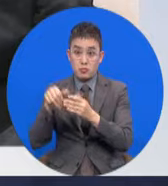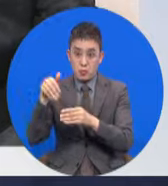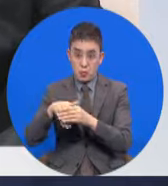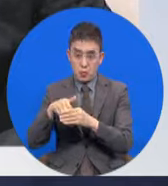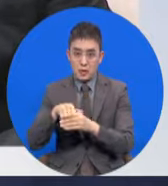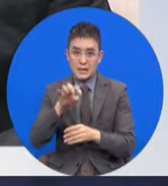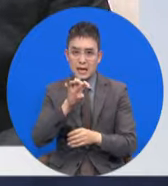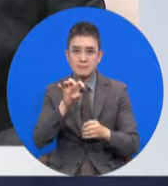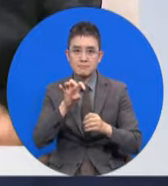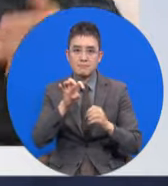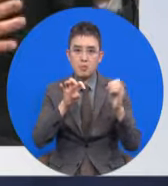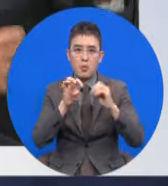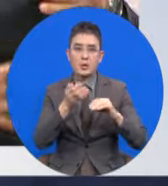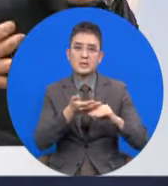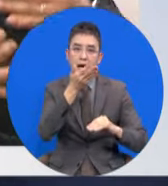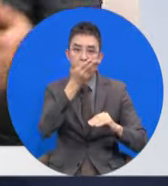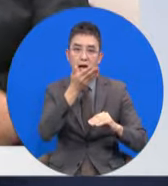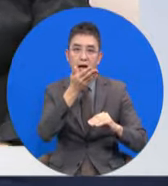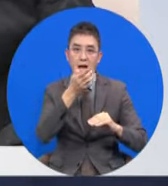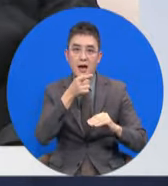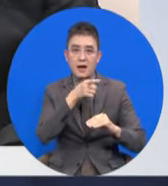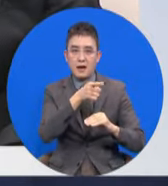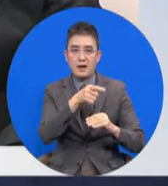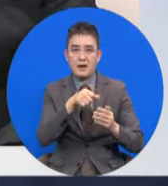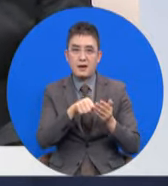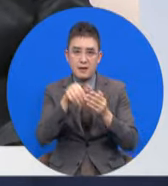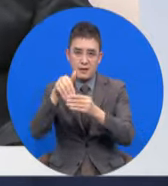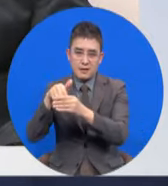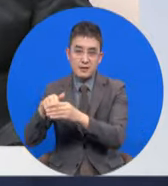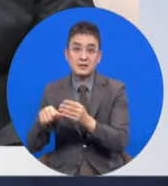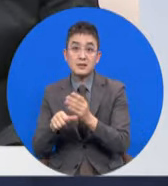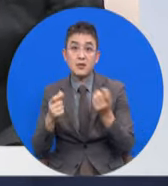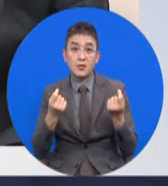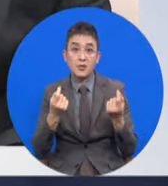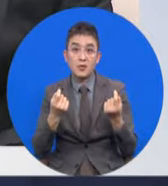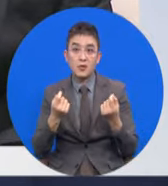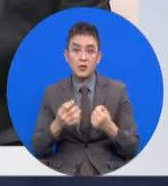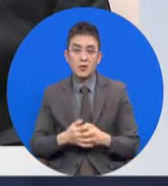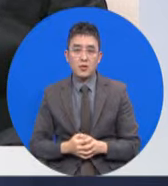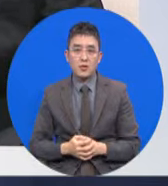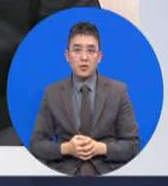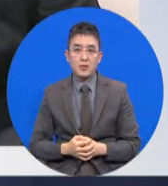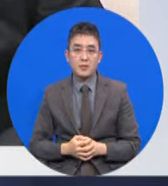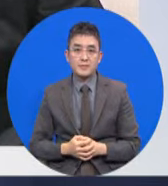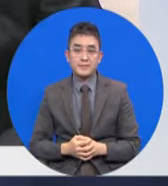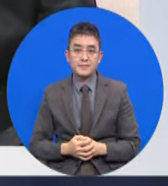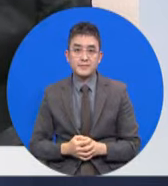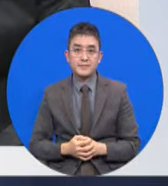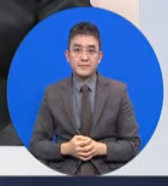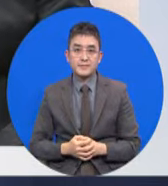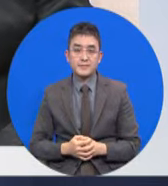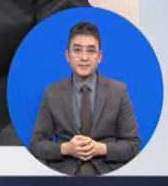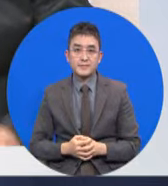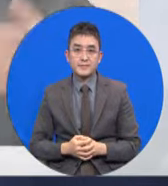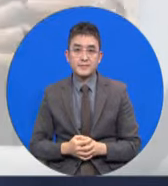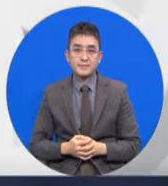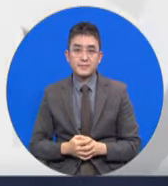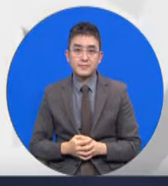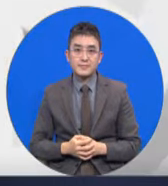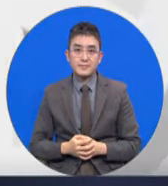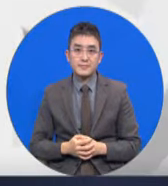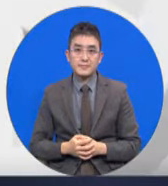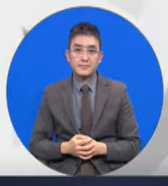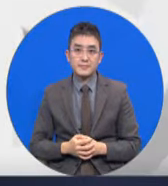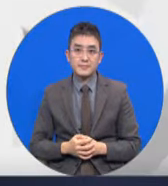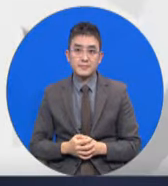이상을 투표한 거거든 이미. 전체 유권자의 70%를 투표했다고 쳤을 때 네. 그렇다면 지금 그걸